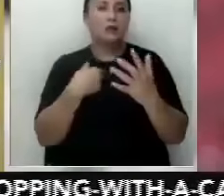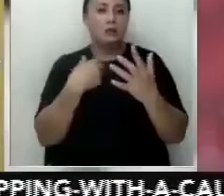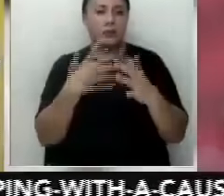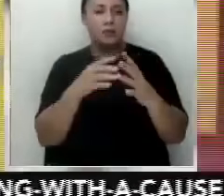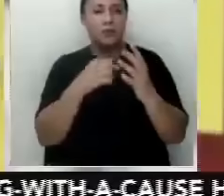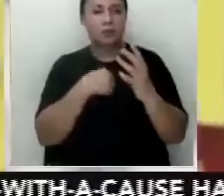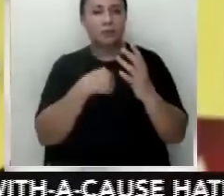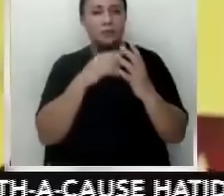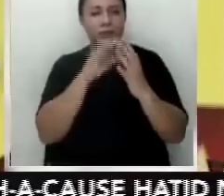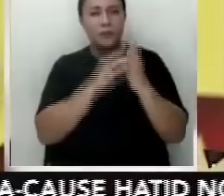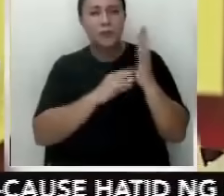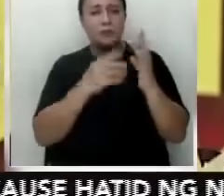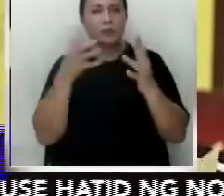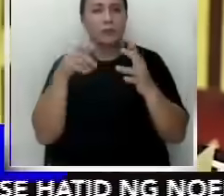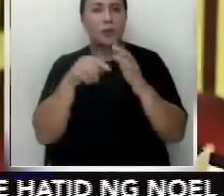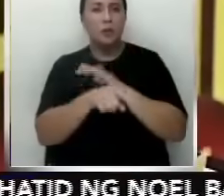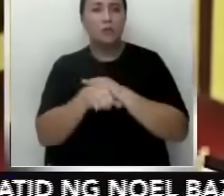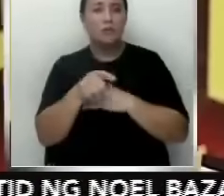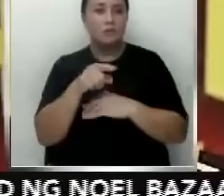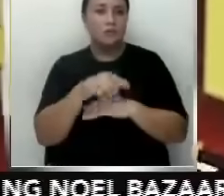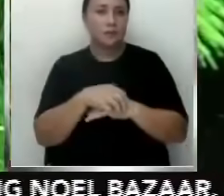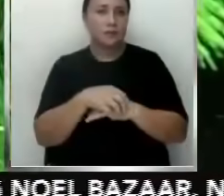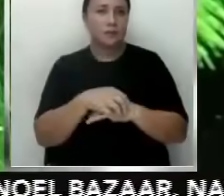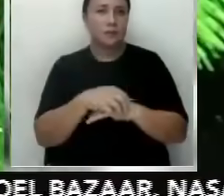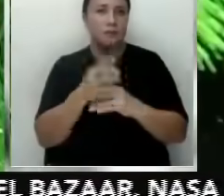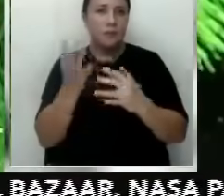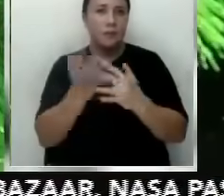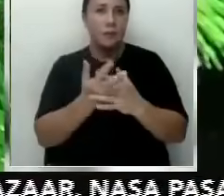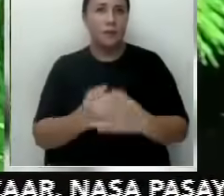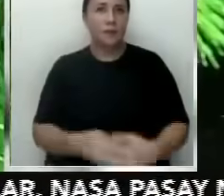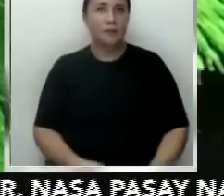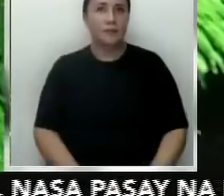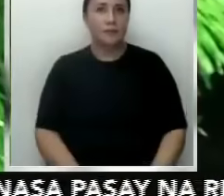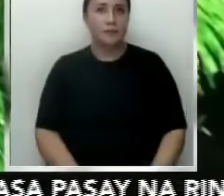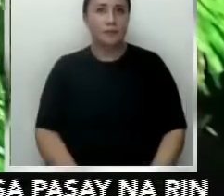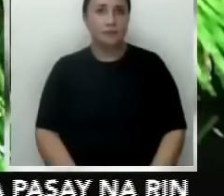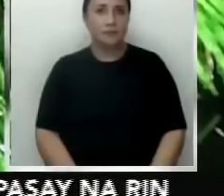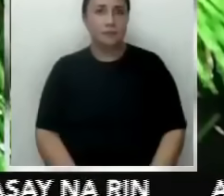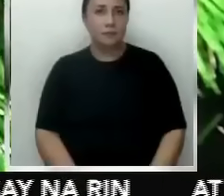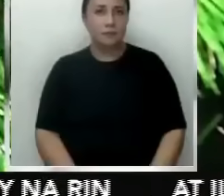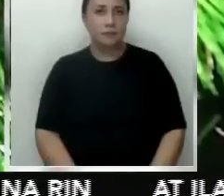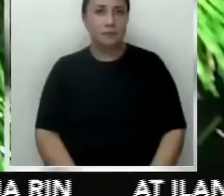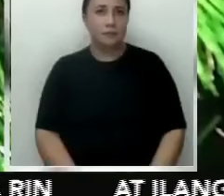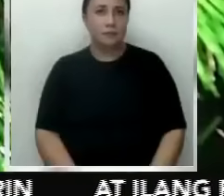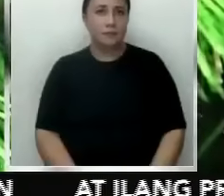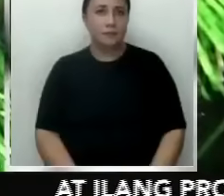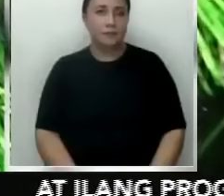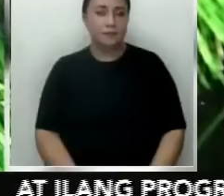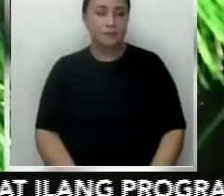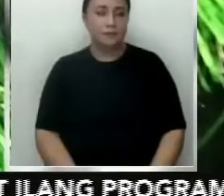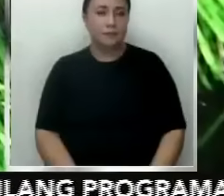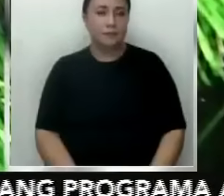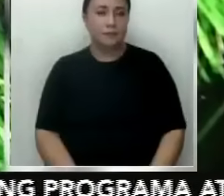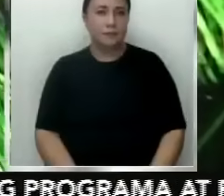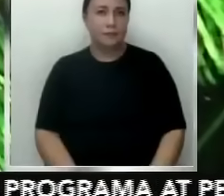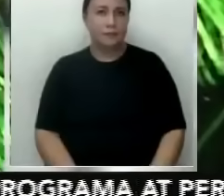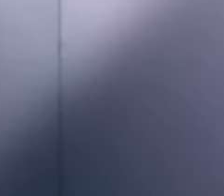kasong murder para sa GMA integrated news John consulta nakatutok 24